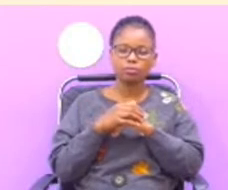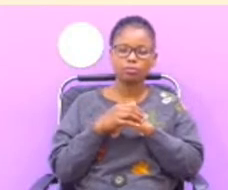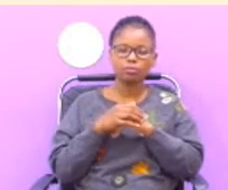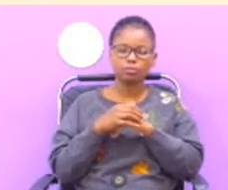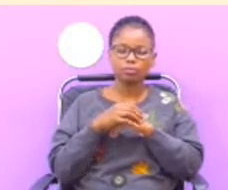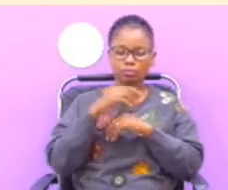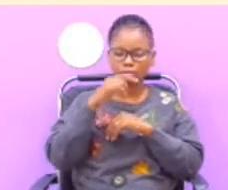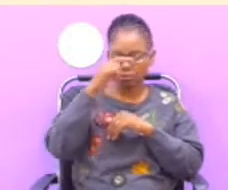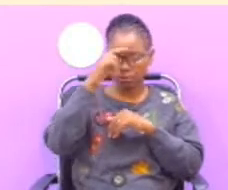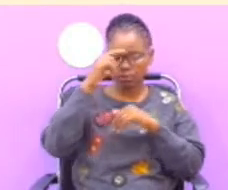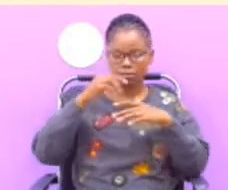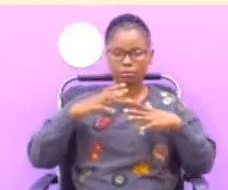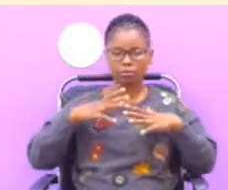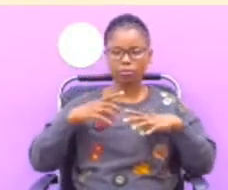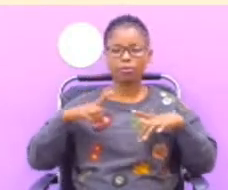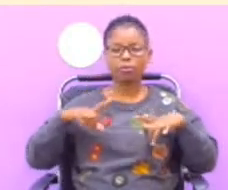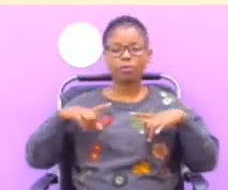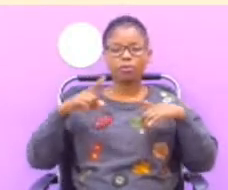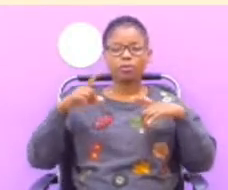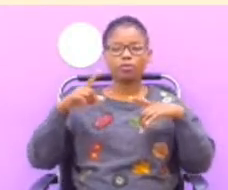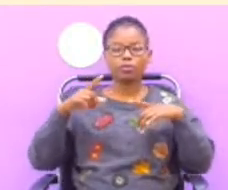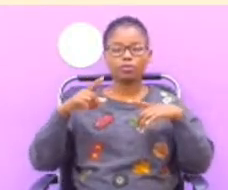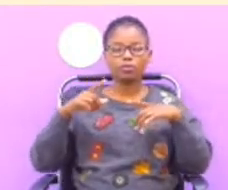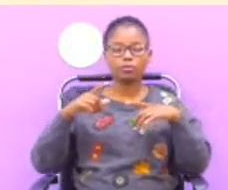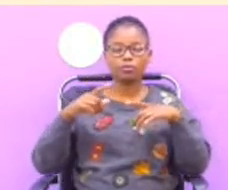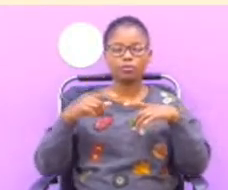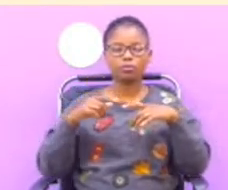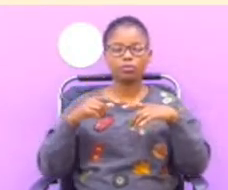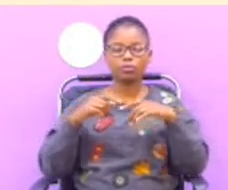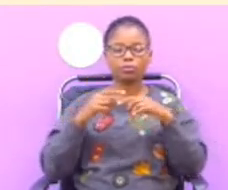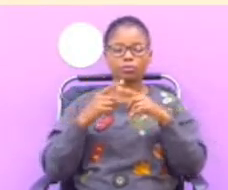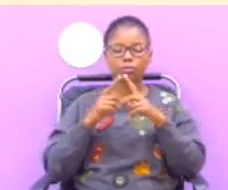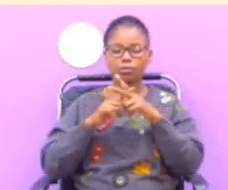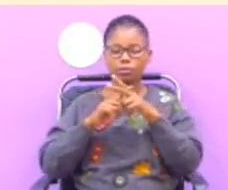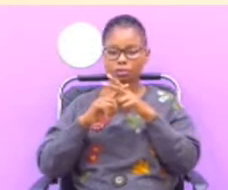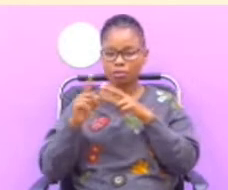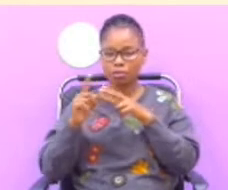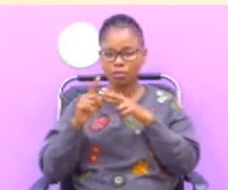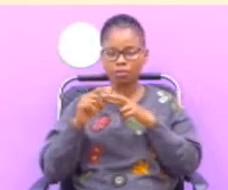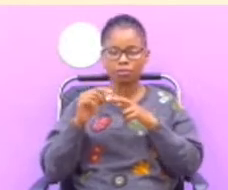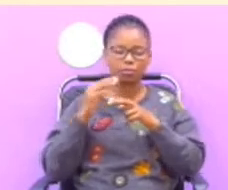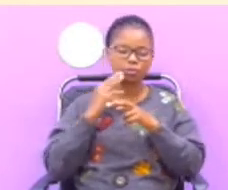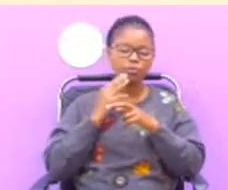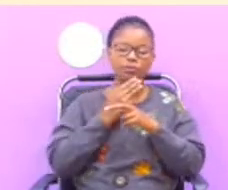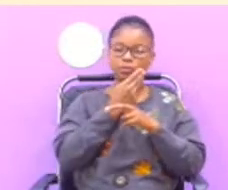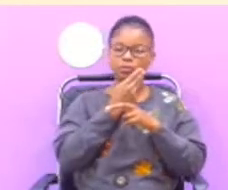Todume muwe waya. Niko gari ya marageli ya kore la liri wa murugu.